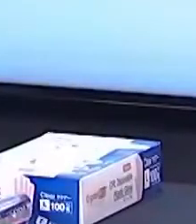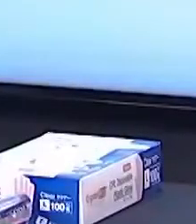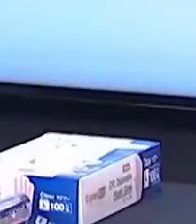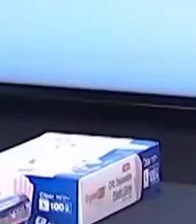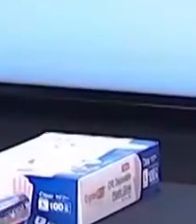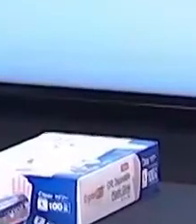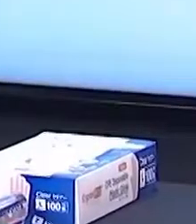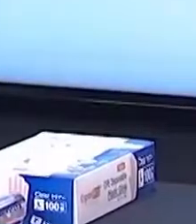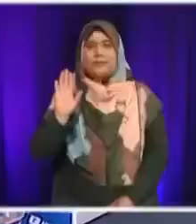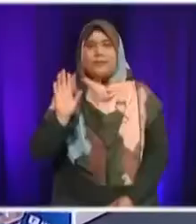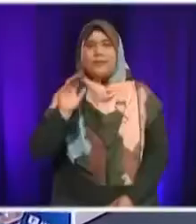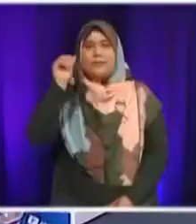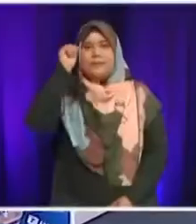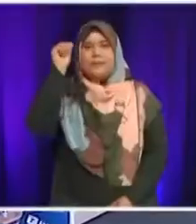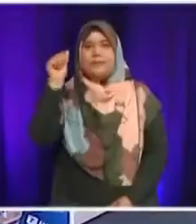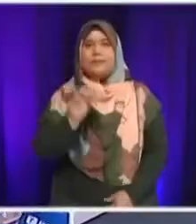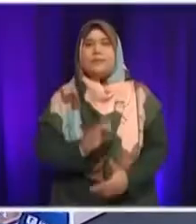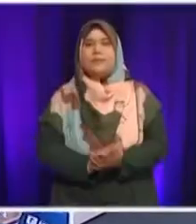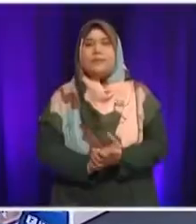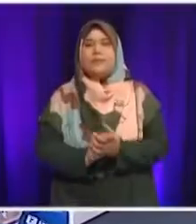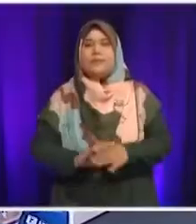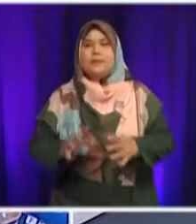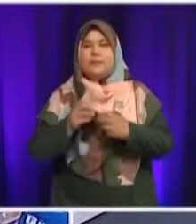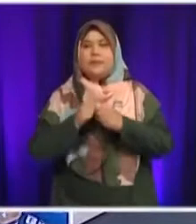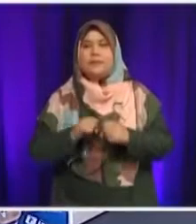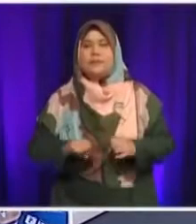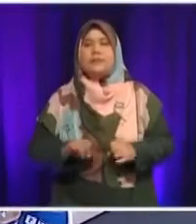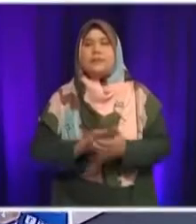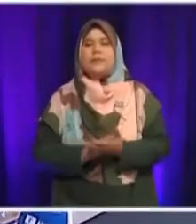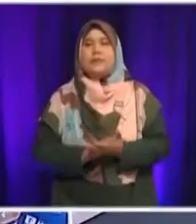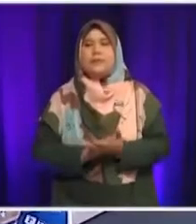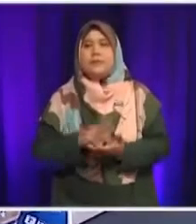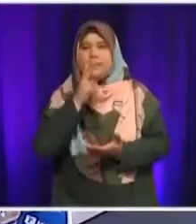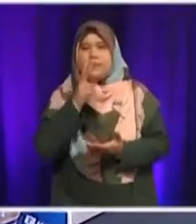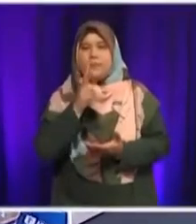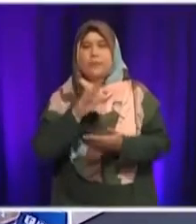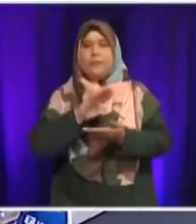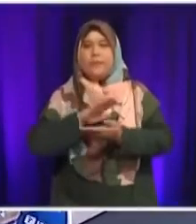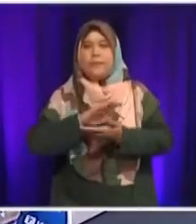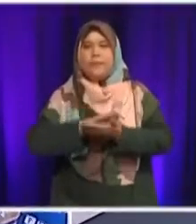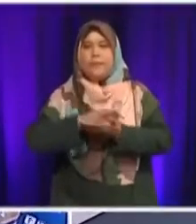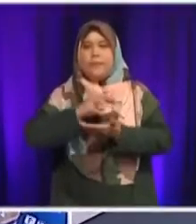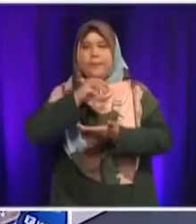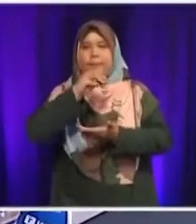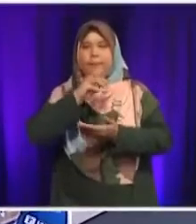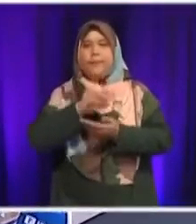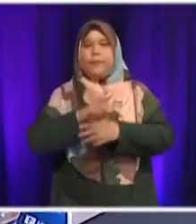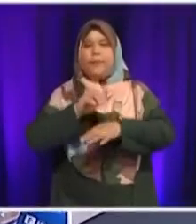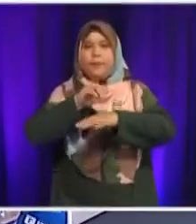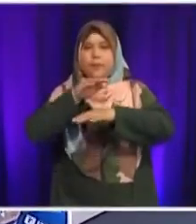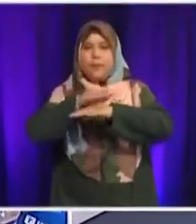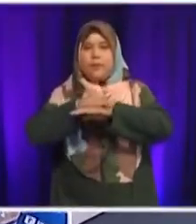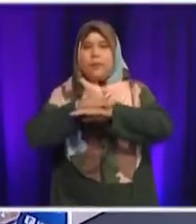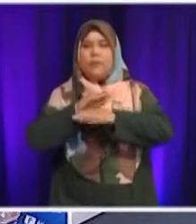Hai assalamualaikum Salam sejahtera kepada semua yang sedang menyaksikan Menengah Atas di tv bersama saya